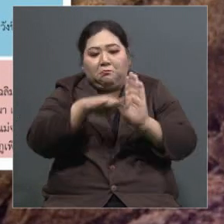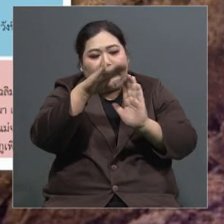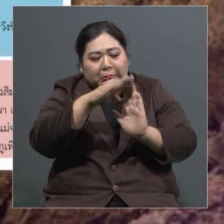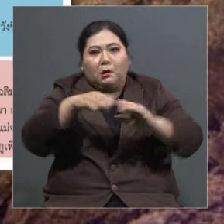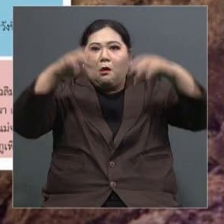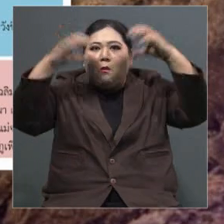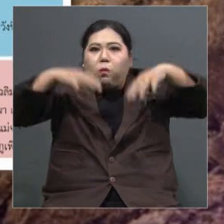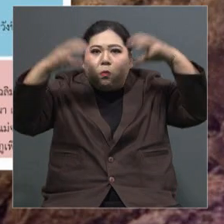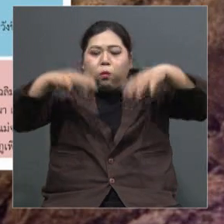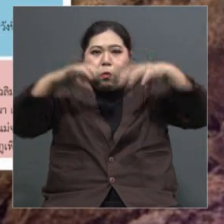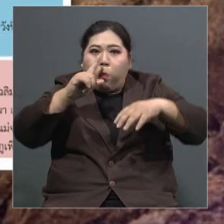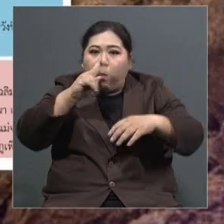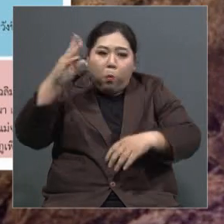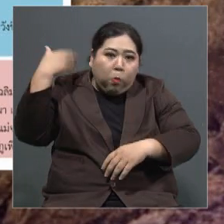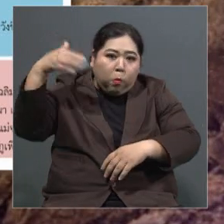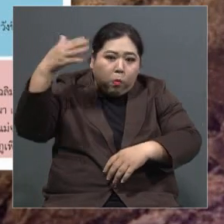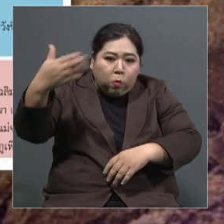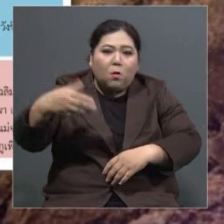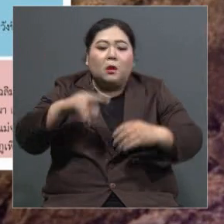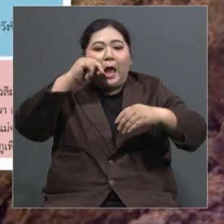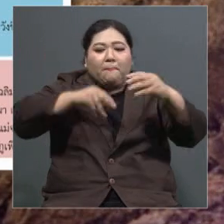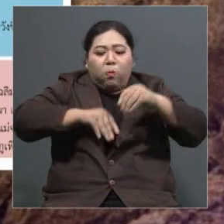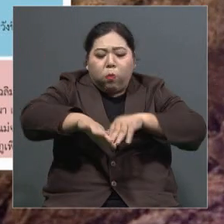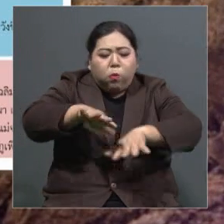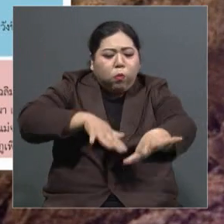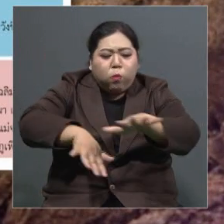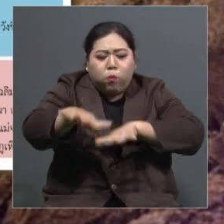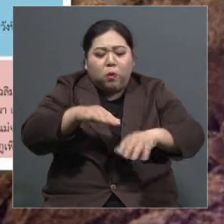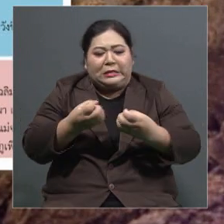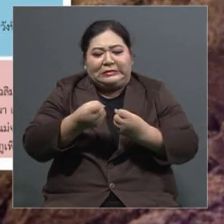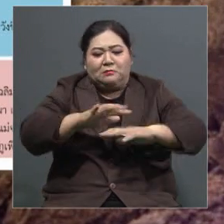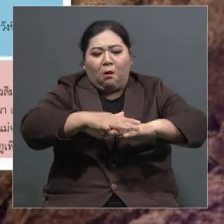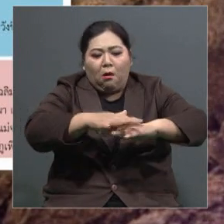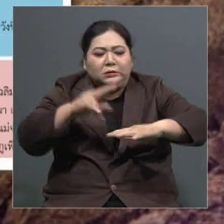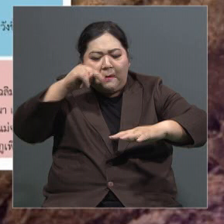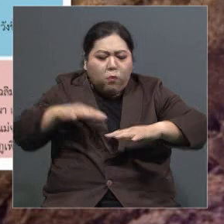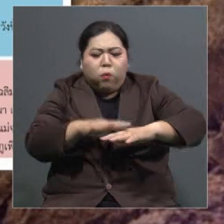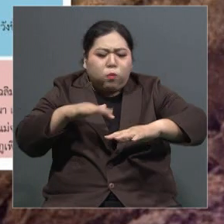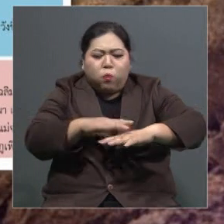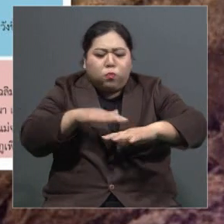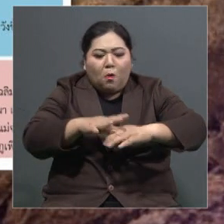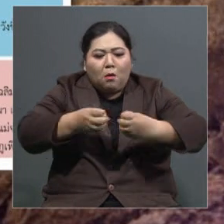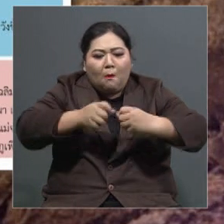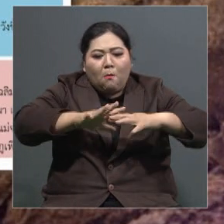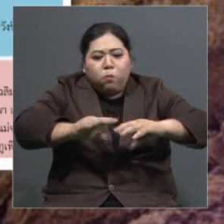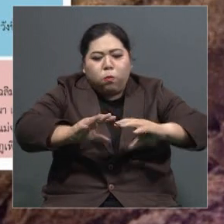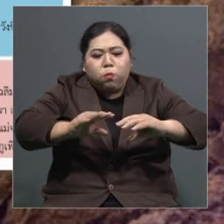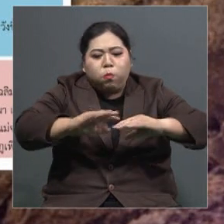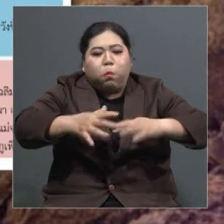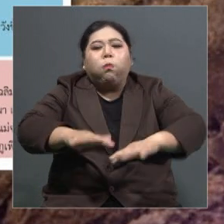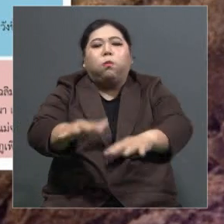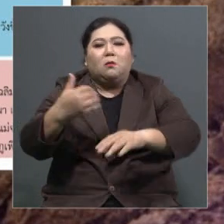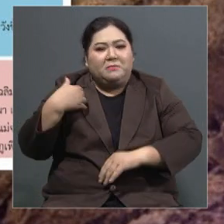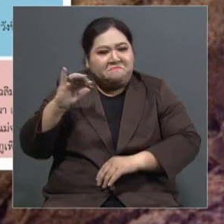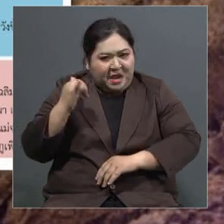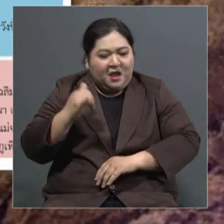ตกหนักอย่างต่อเนื่องและพบว่าน้ำป่าไหลหลากเข้าในหลายพื้นที่จึงขอให้ประชาชนในพื้นที่เสี่ยงภัยแผ่นดินถล่มนั้นมีการติดตาม